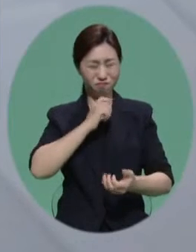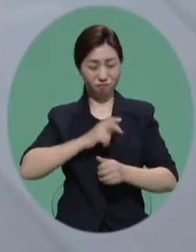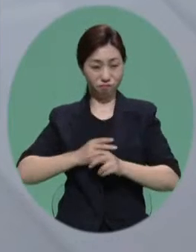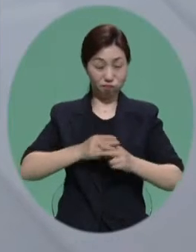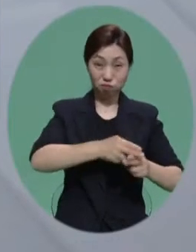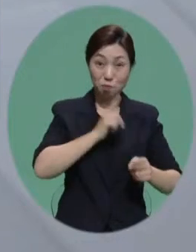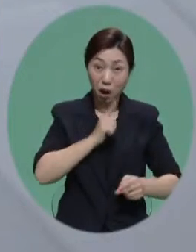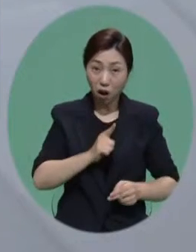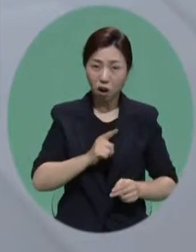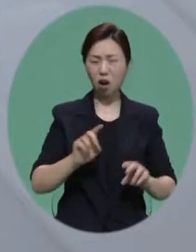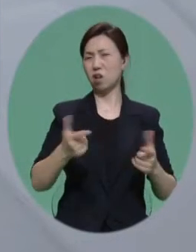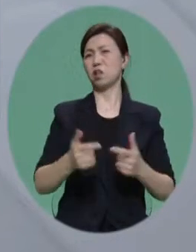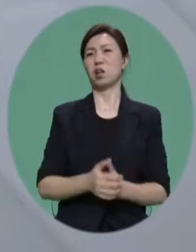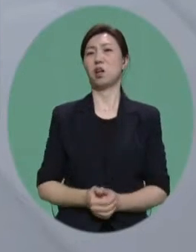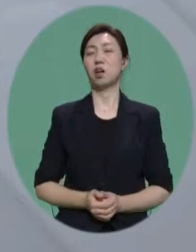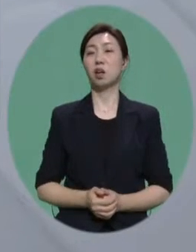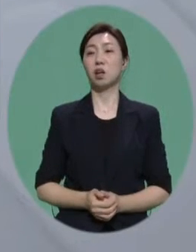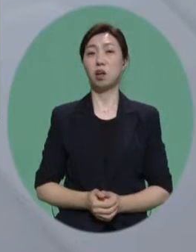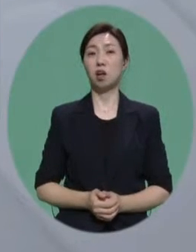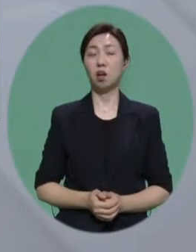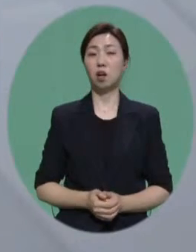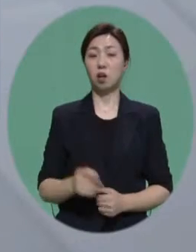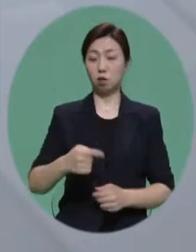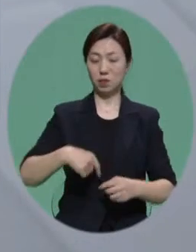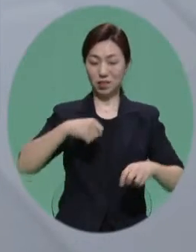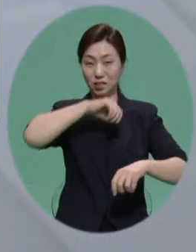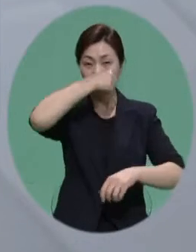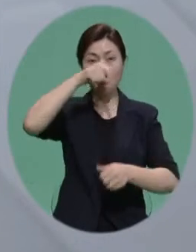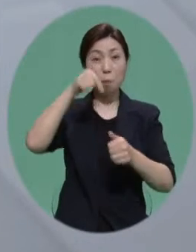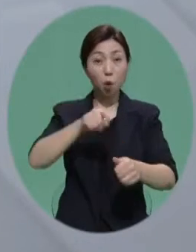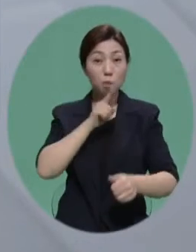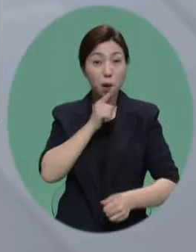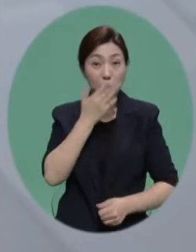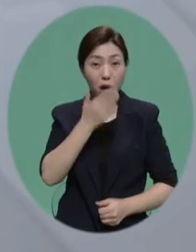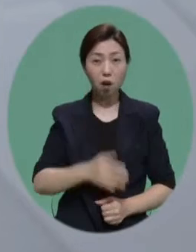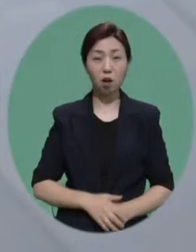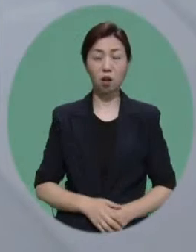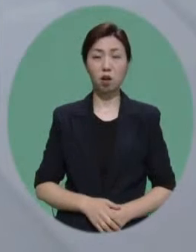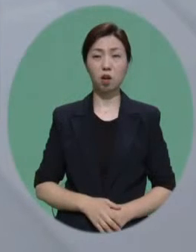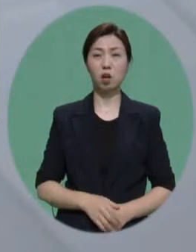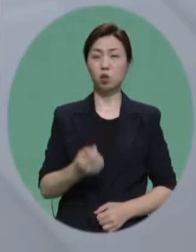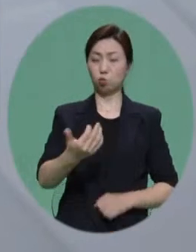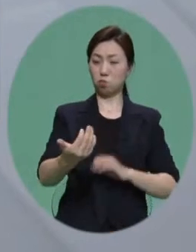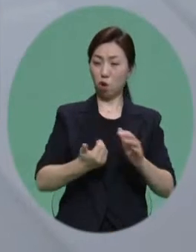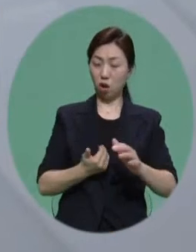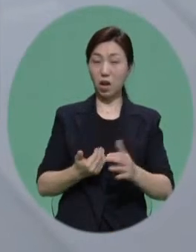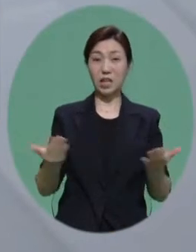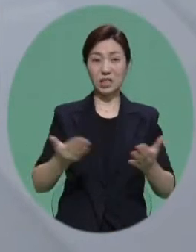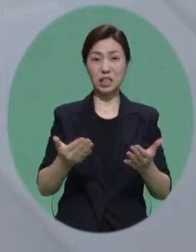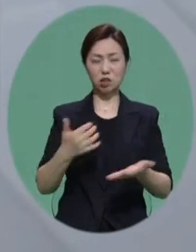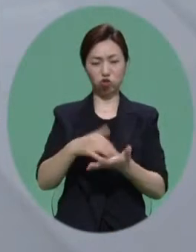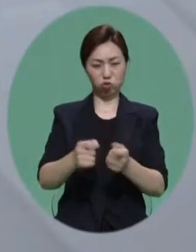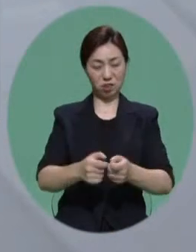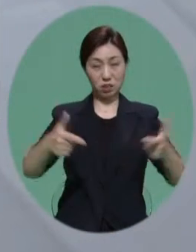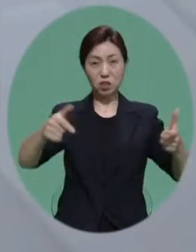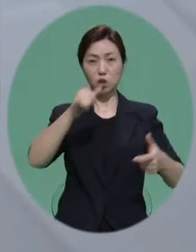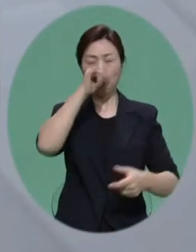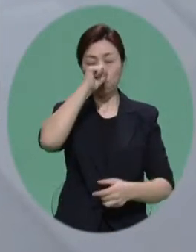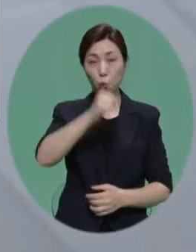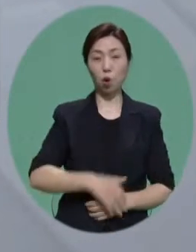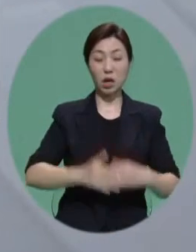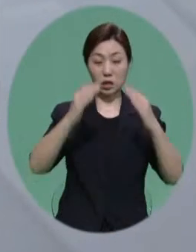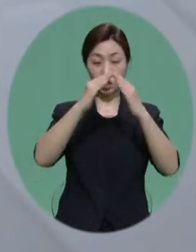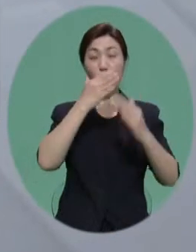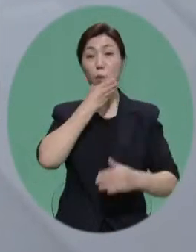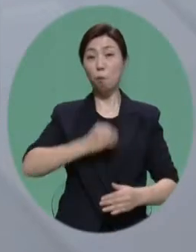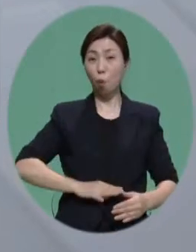제증명 대상이 아니지요 그러니까 어떻게 그 언제나 명령 하는거 아닙니까 아까 뭐 일자리 창출도 좋고 또 뭐 주거복지 도